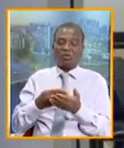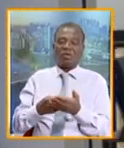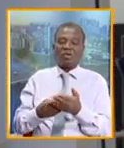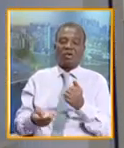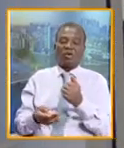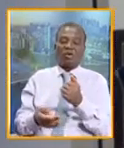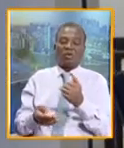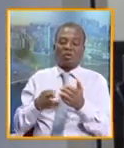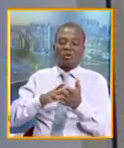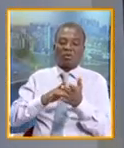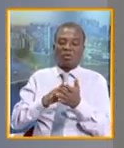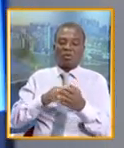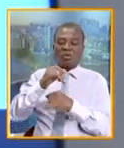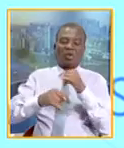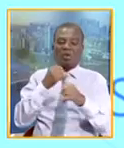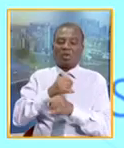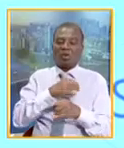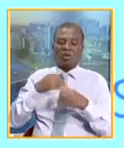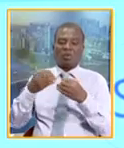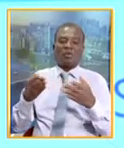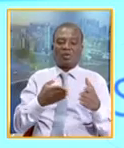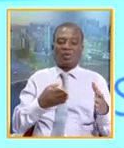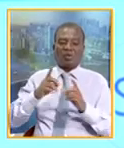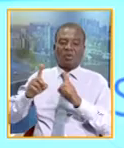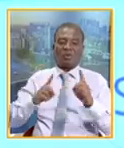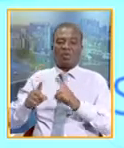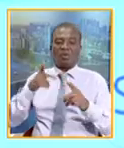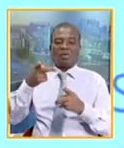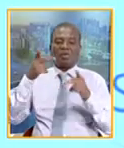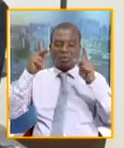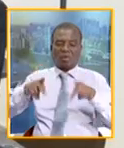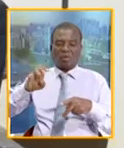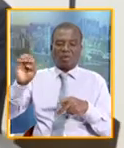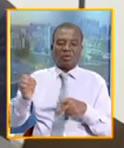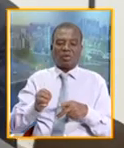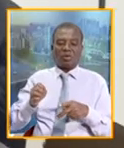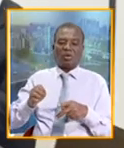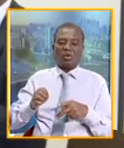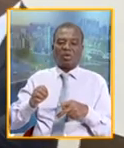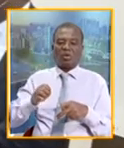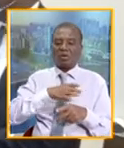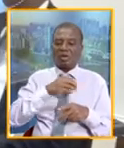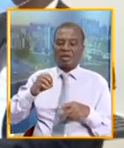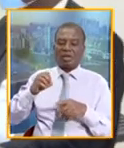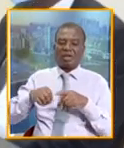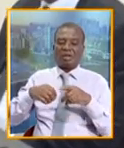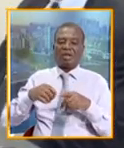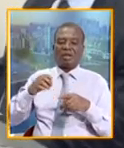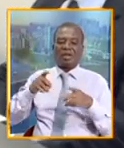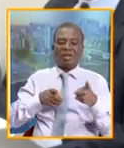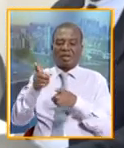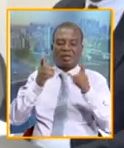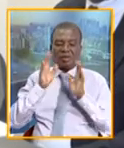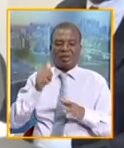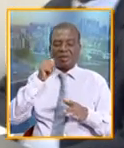pays africains, dont la Côte d'Ivoire, ont meublé les échanges des deux personnalités. Kristalina Georgieva, directrice du FMI,